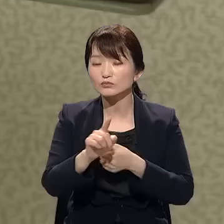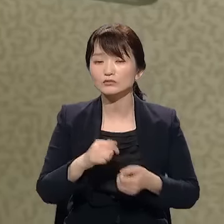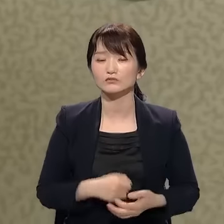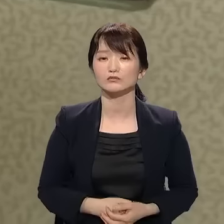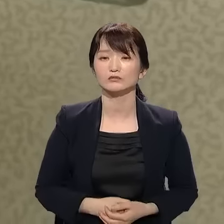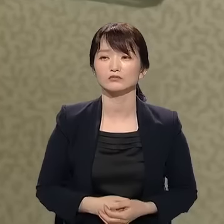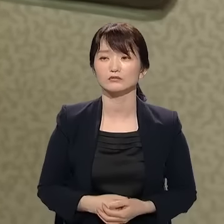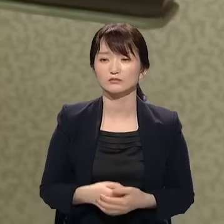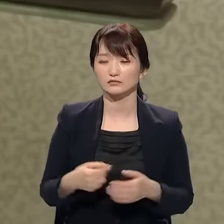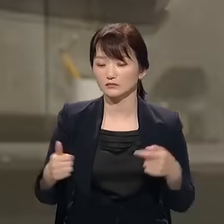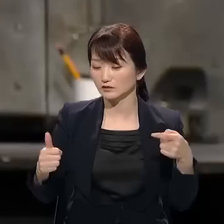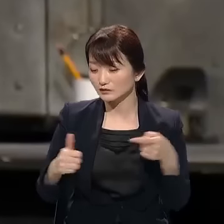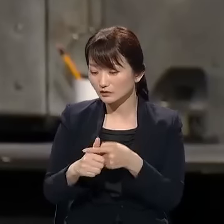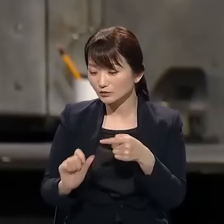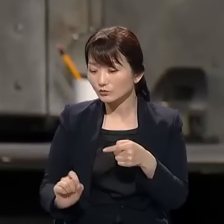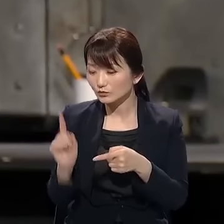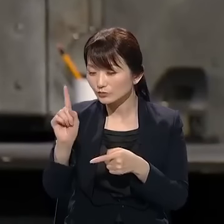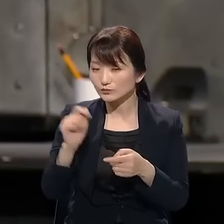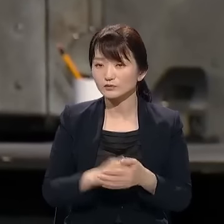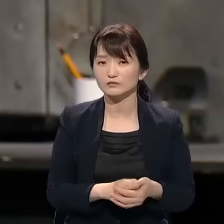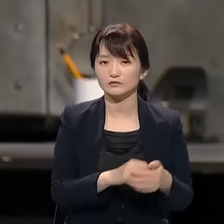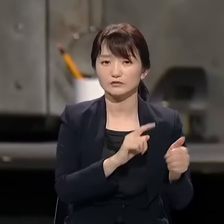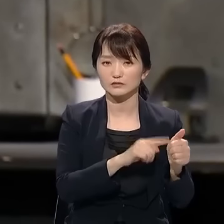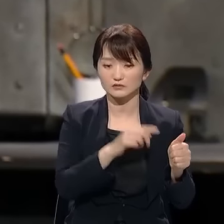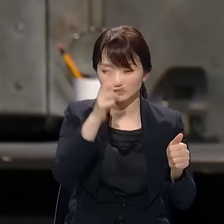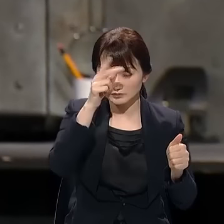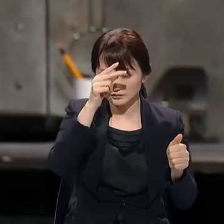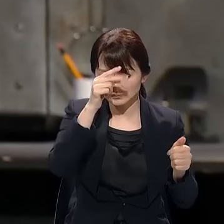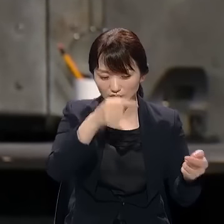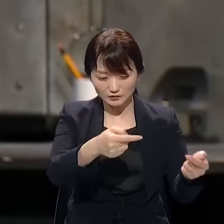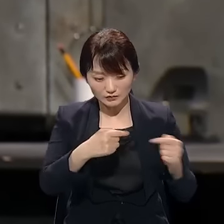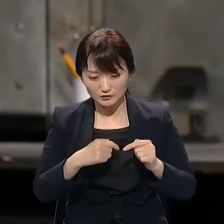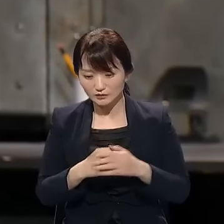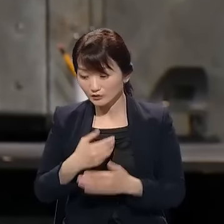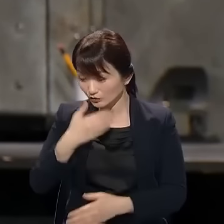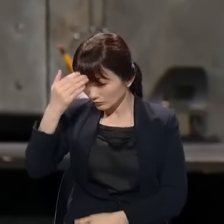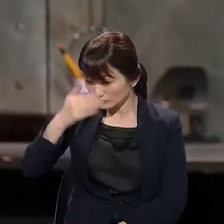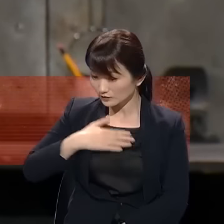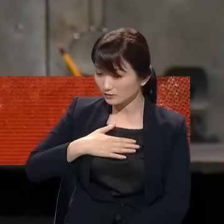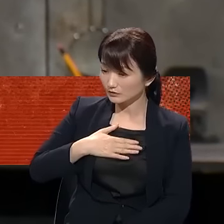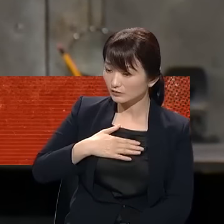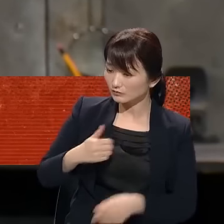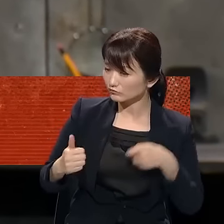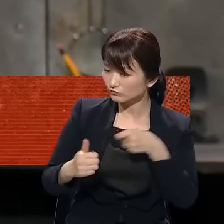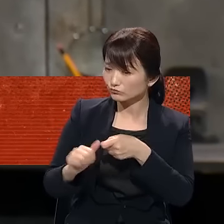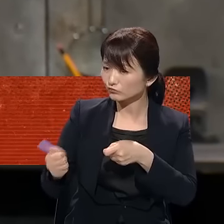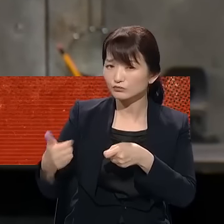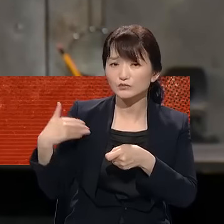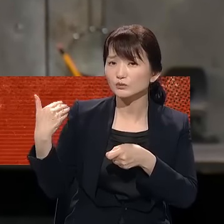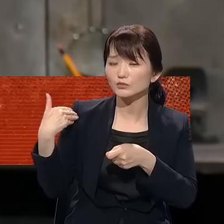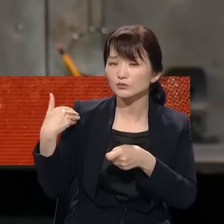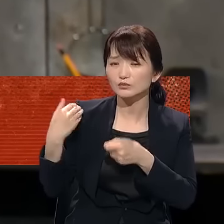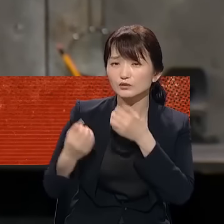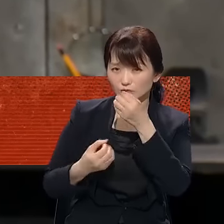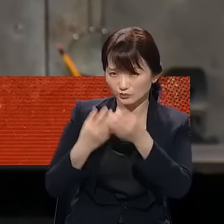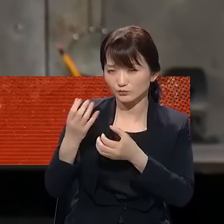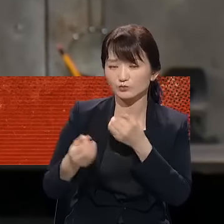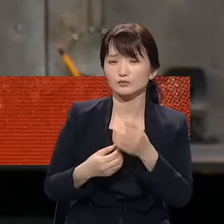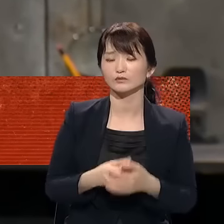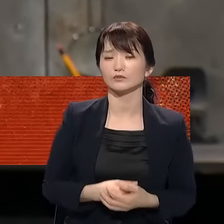죄니까 동기가 매우 중요한데요 설씨가 경찰에서는 꿈인 줄 알았다 내가 왜 그런지 모르겠다 이렇게 진술을 했다고